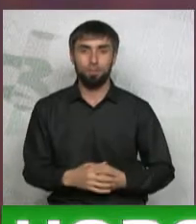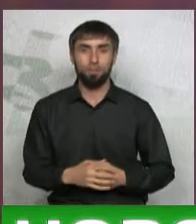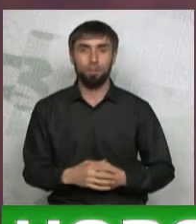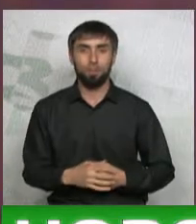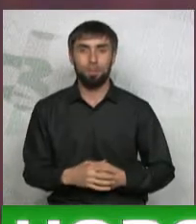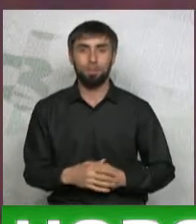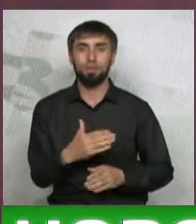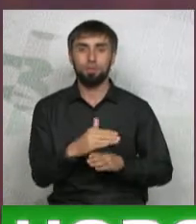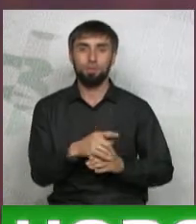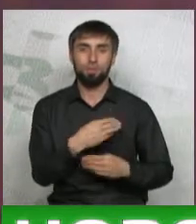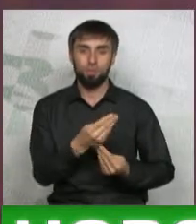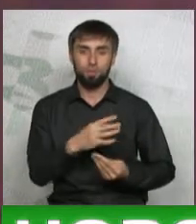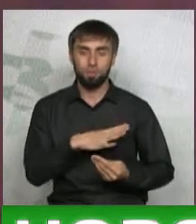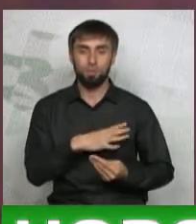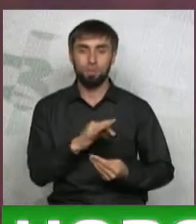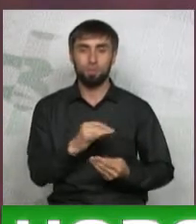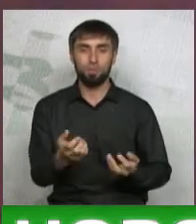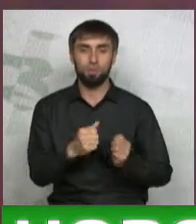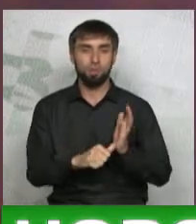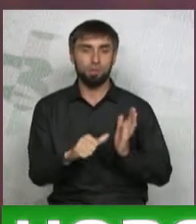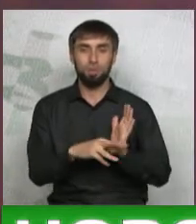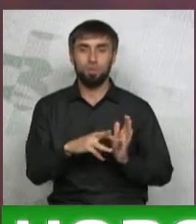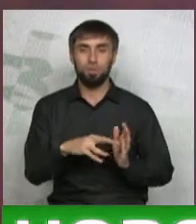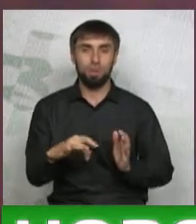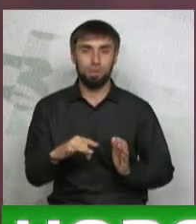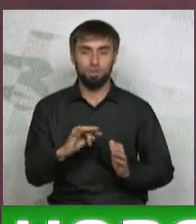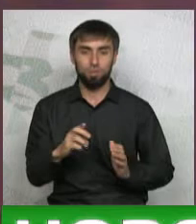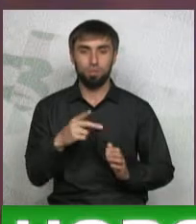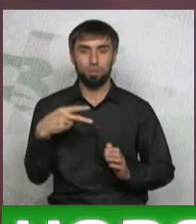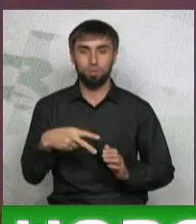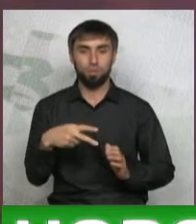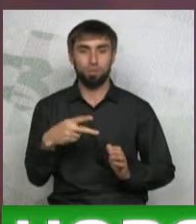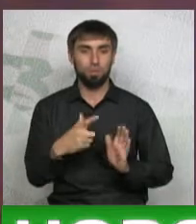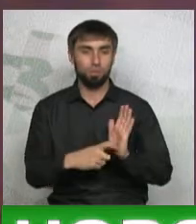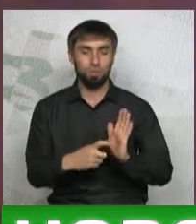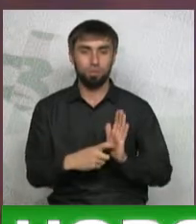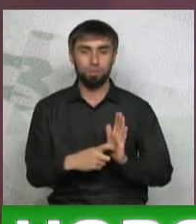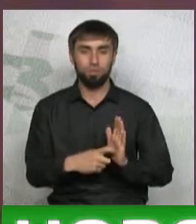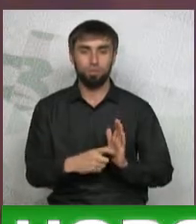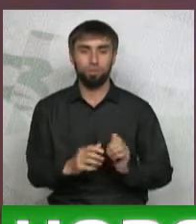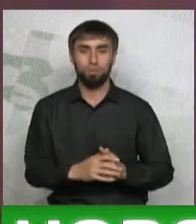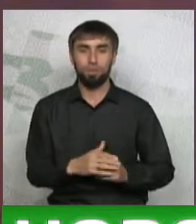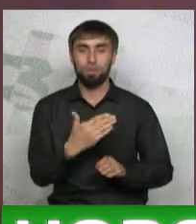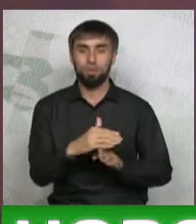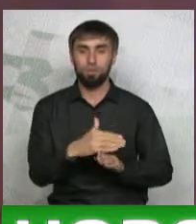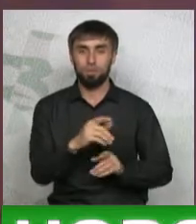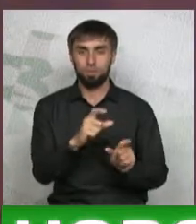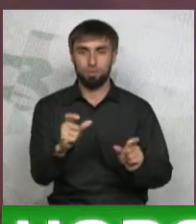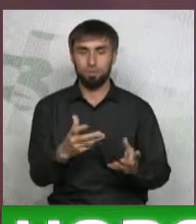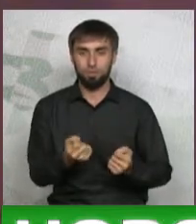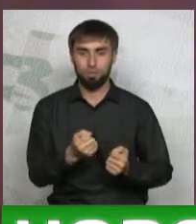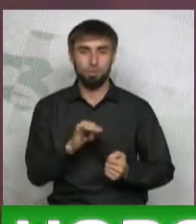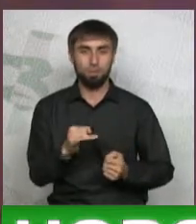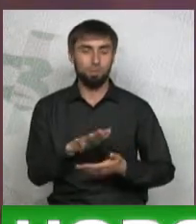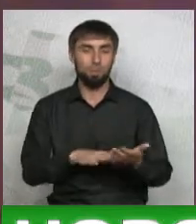потенциальных кредитов. Компании получили 66 миллиардов рублей, 2700 договоров кредитования.